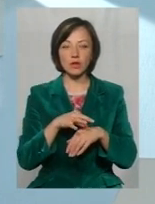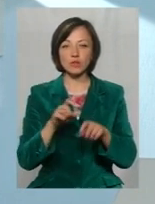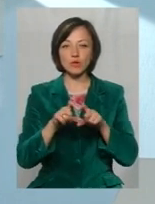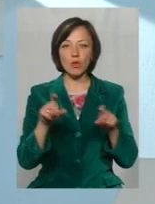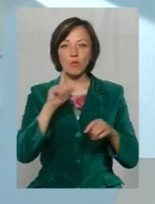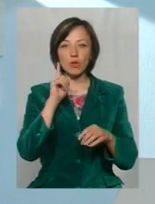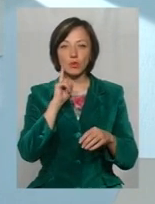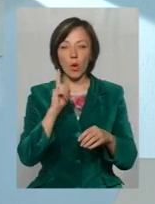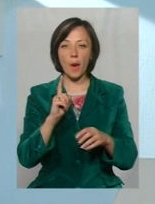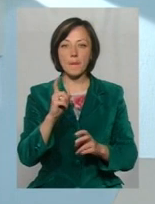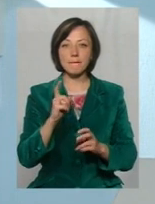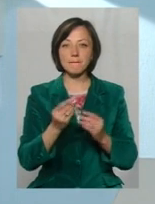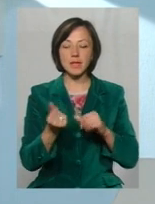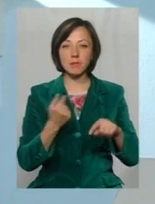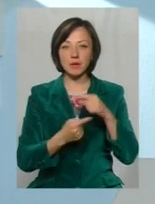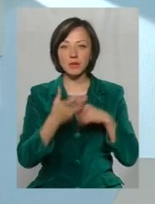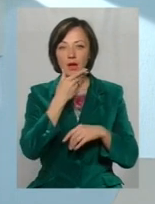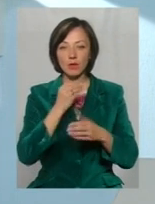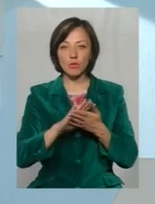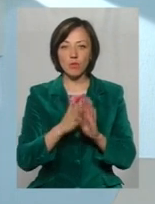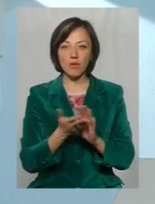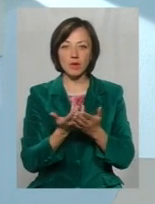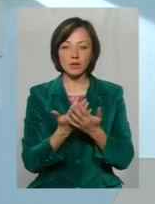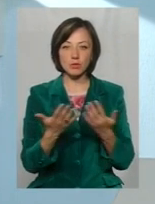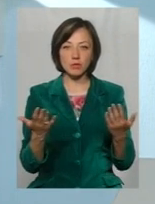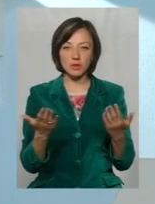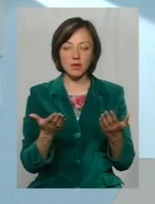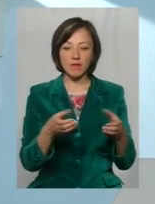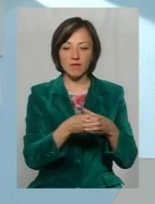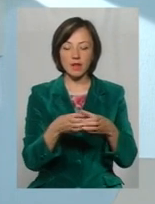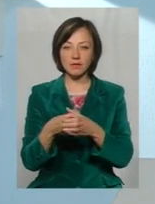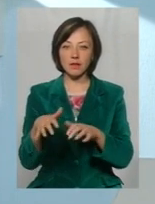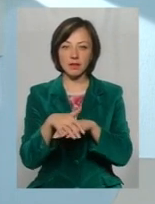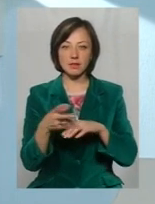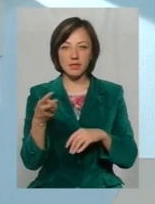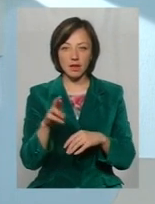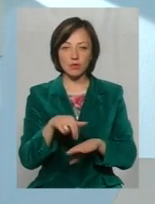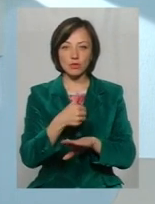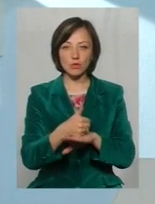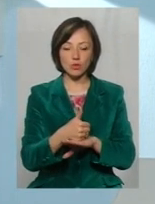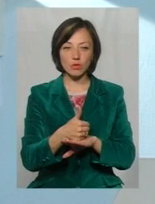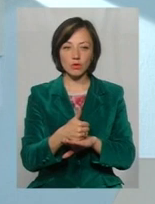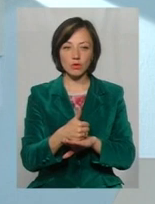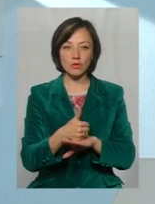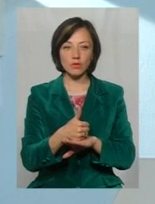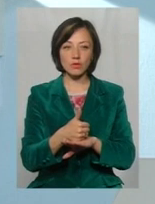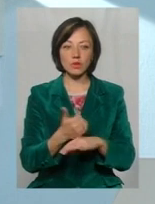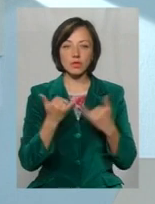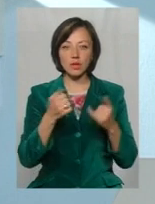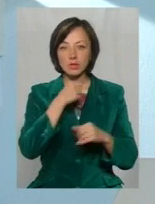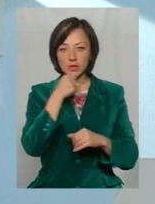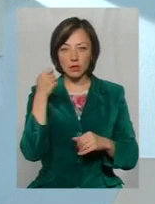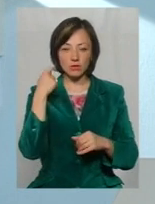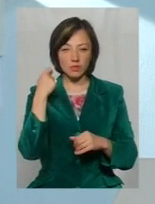дуже гарні умови для різноманітних верств населення, в основному для старшого